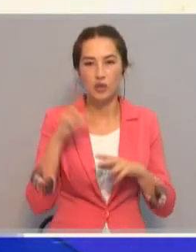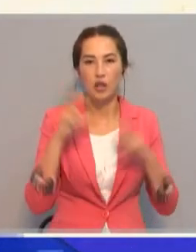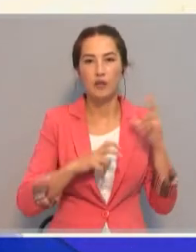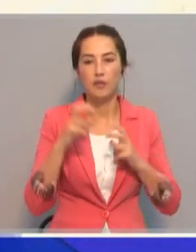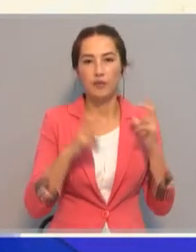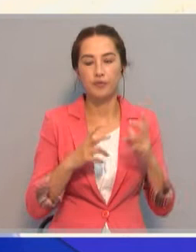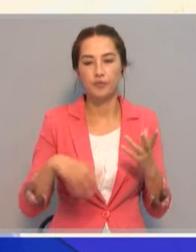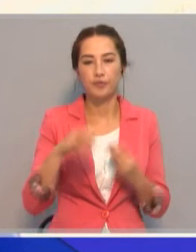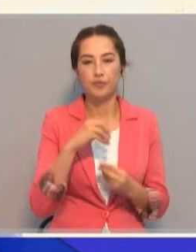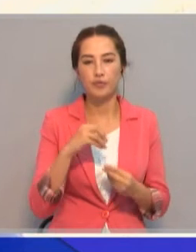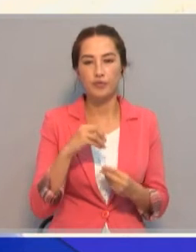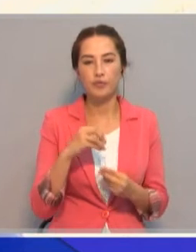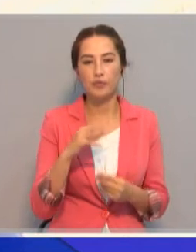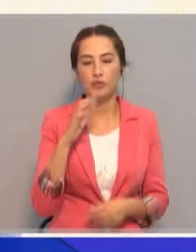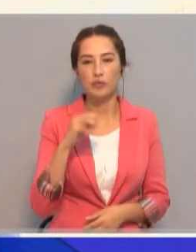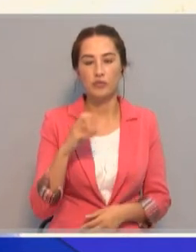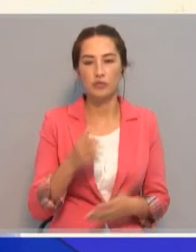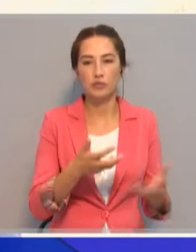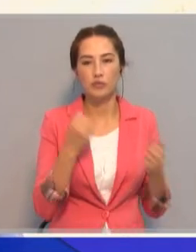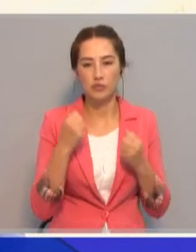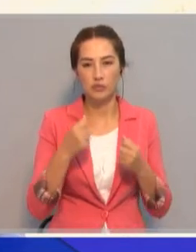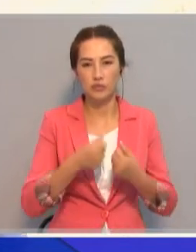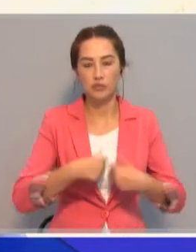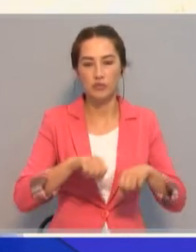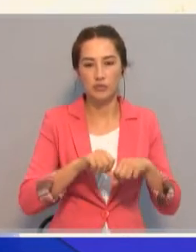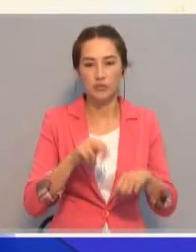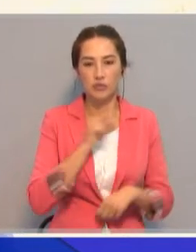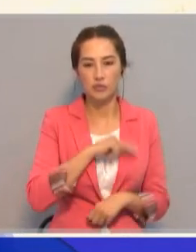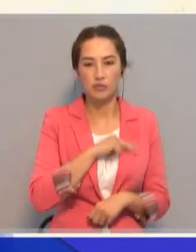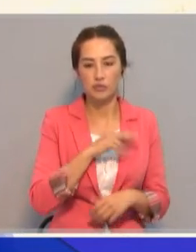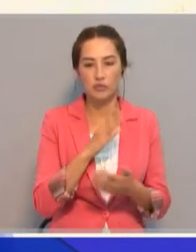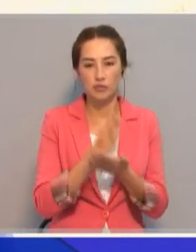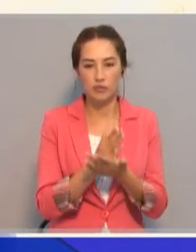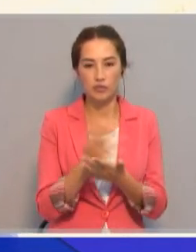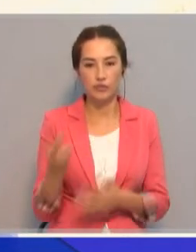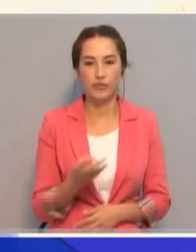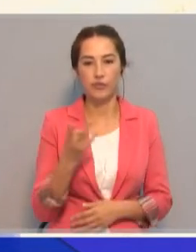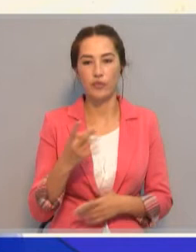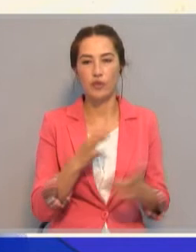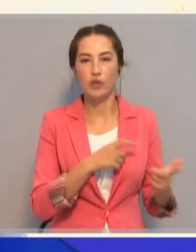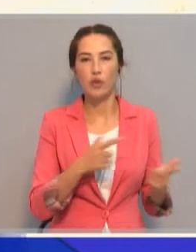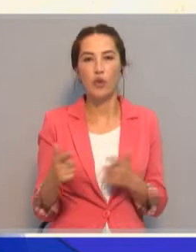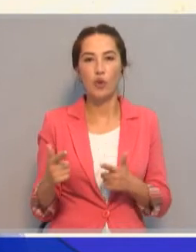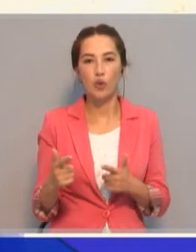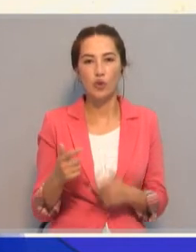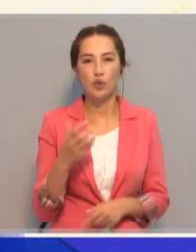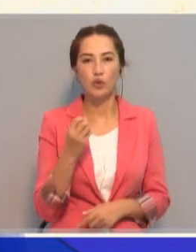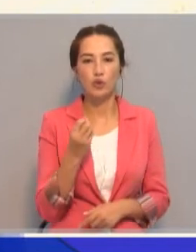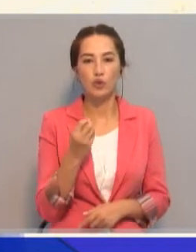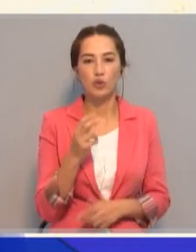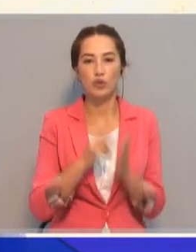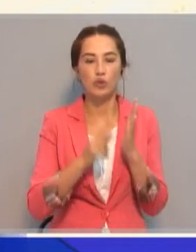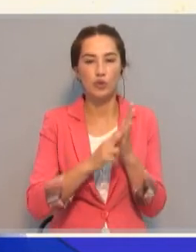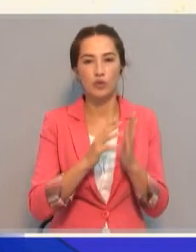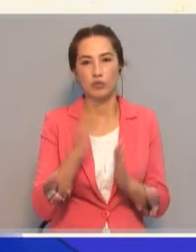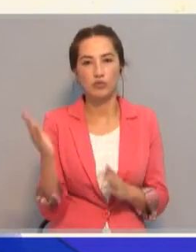зауыттардан барлықтарынан мақта қабылдау бекеттері жұмыстары қарқынды жүріп жатыр. Олар дайындық жұмыстарын жүргізіп жатыр. 80-нен